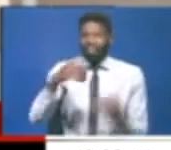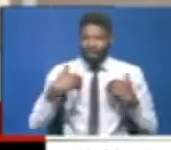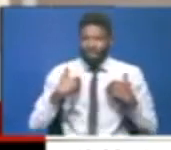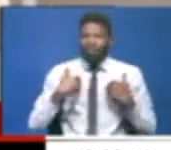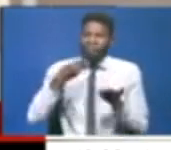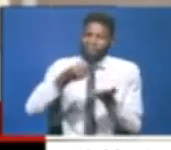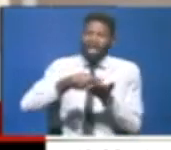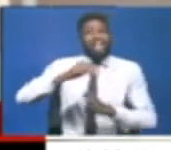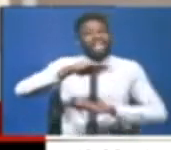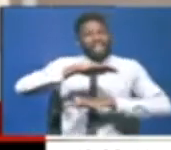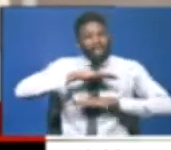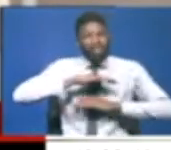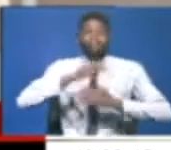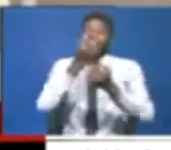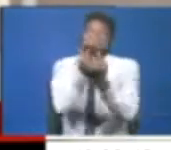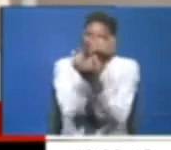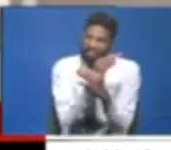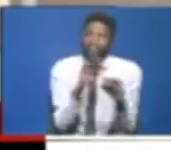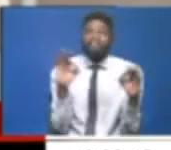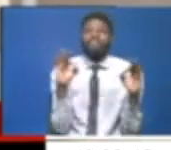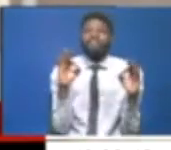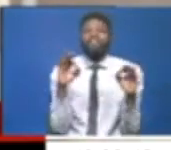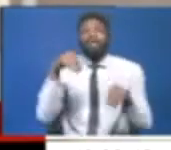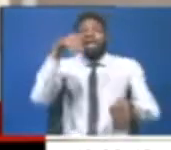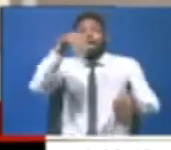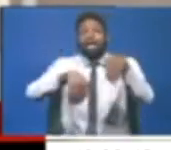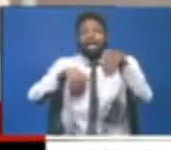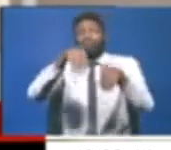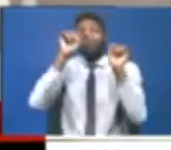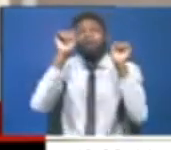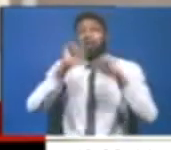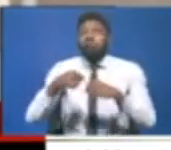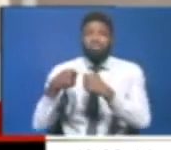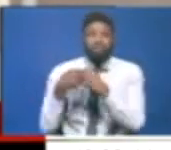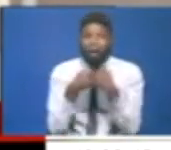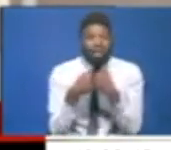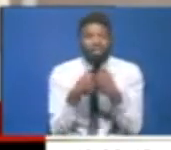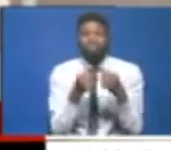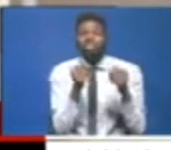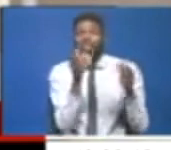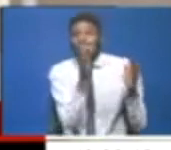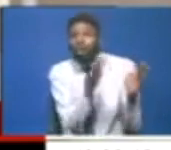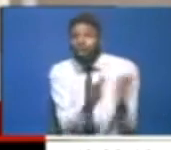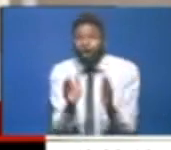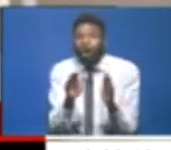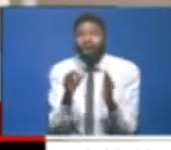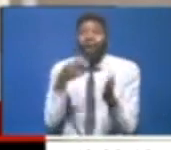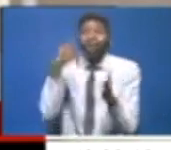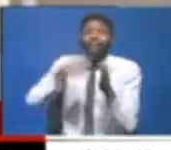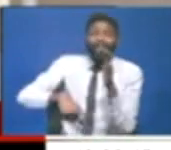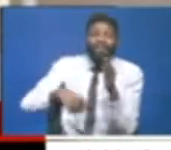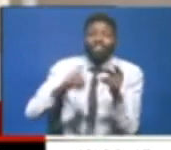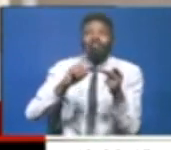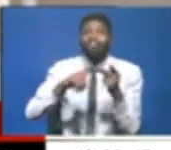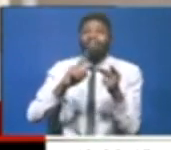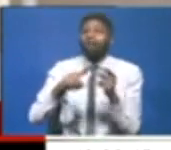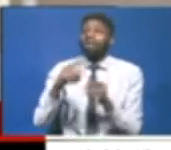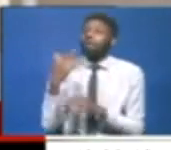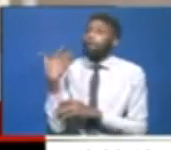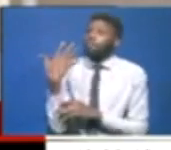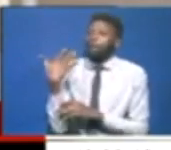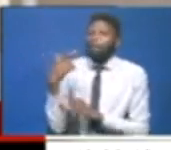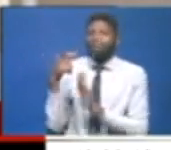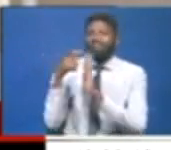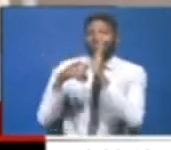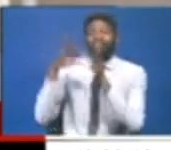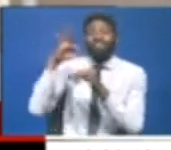hivyo hawawezi kuwa na shida upande wa vitu kama logistics ama kufikisha yale makaratasi katika sehemu zote za